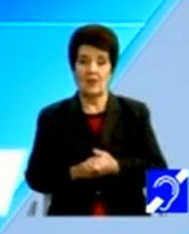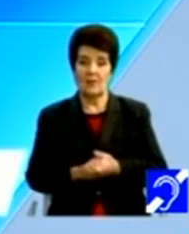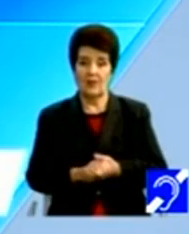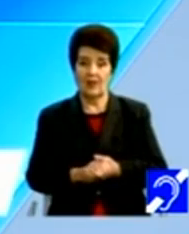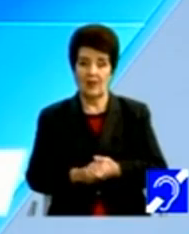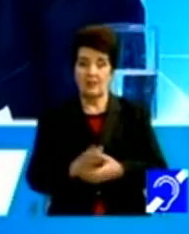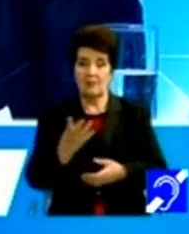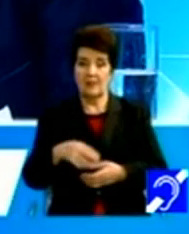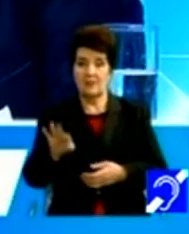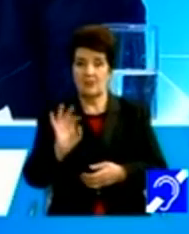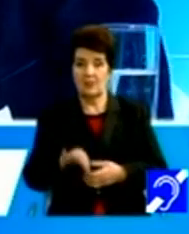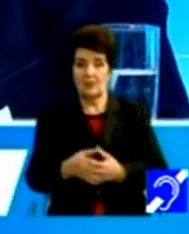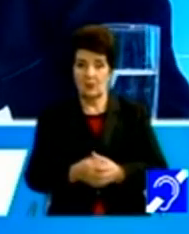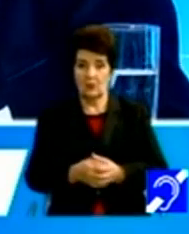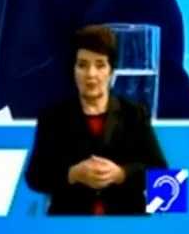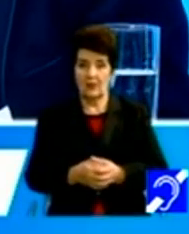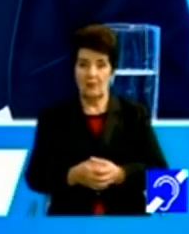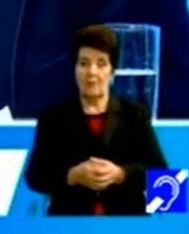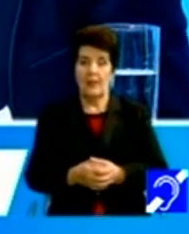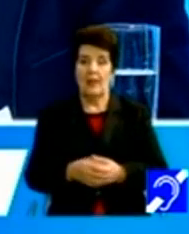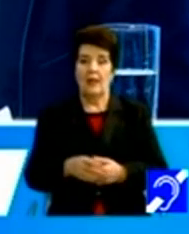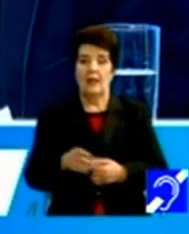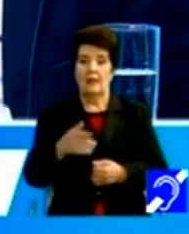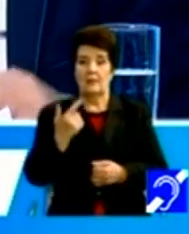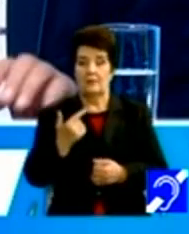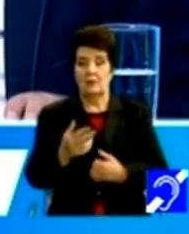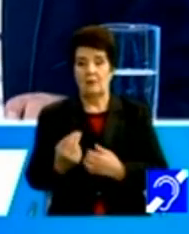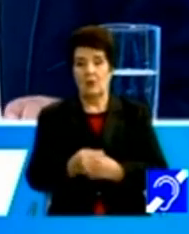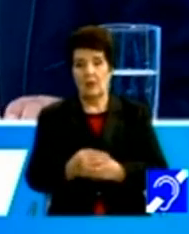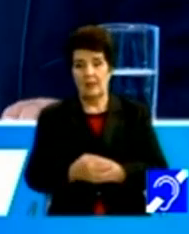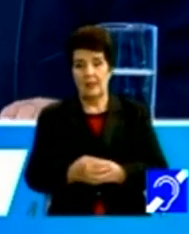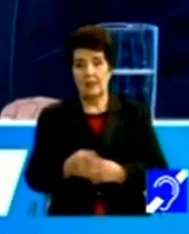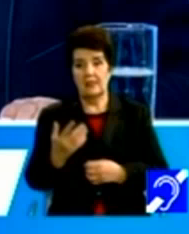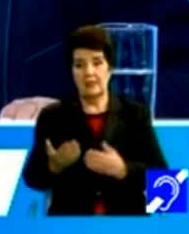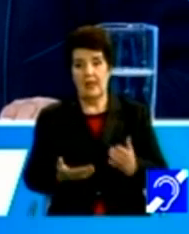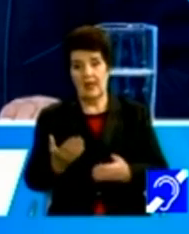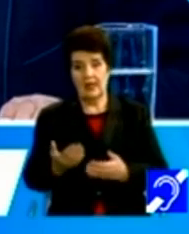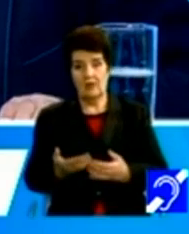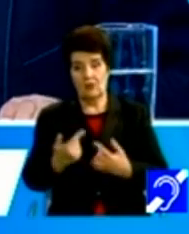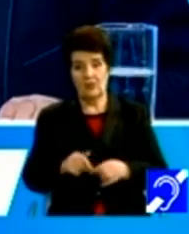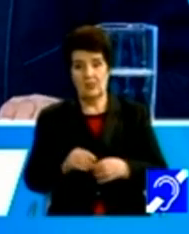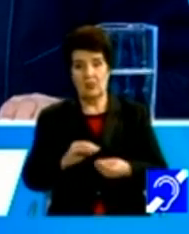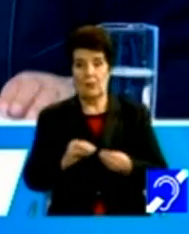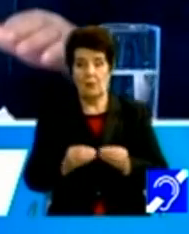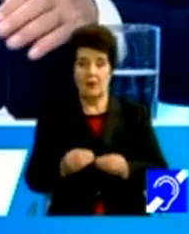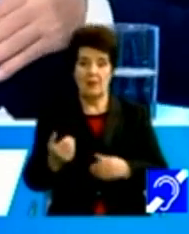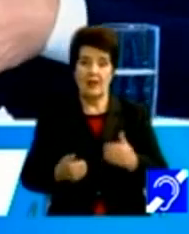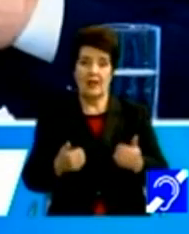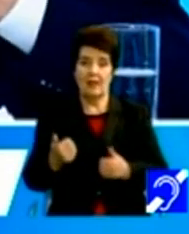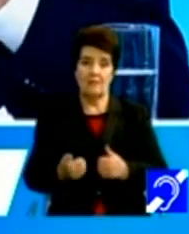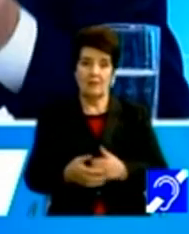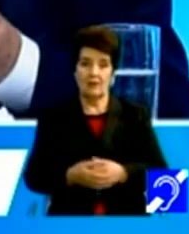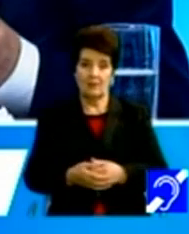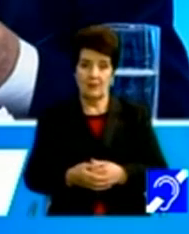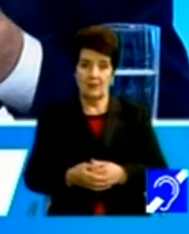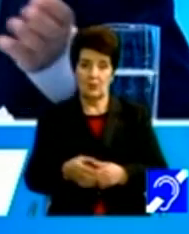de 40%, cam așa ceva. Poate sunt greșit, puteți să mă corectați. Și atunci, dacă noi ieșim cu această problemă la referendum și ei vor